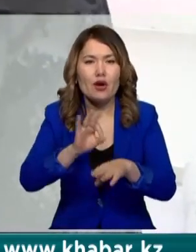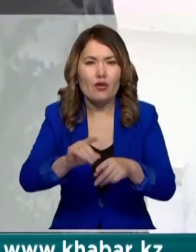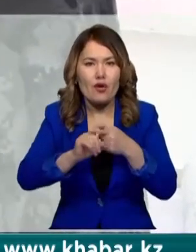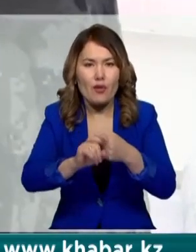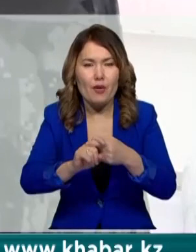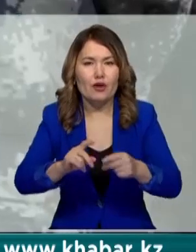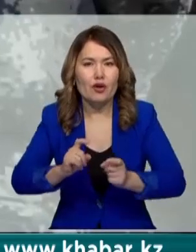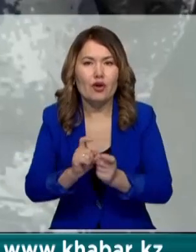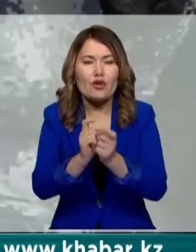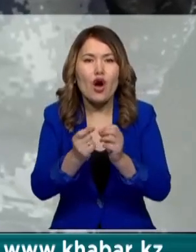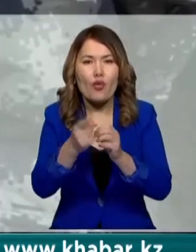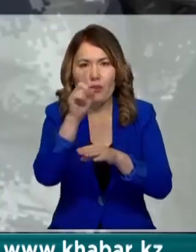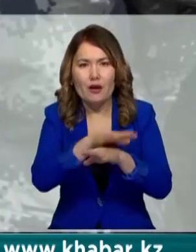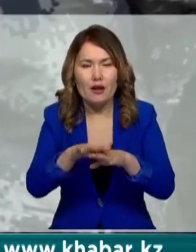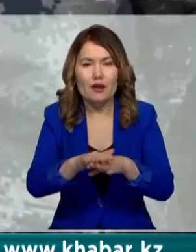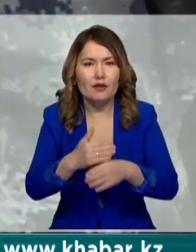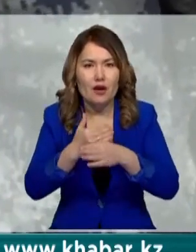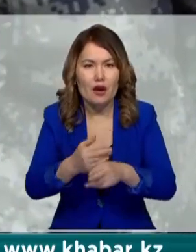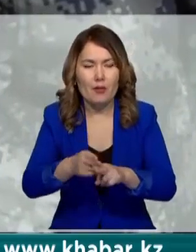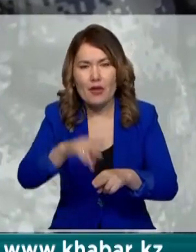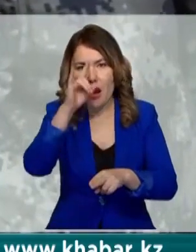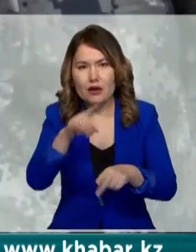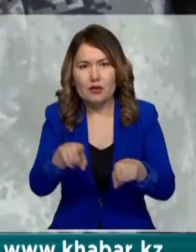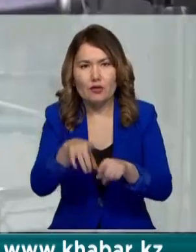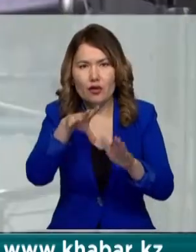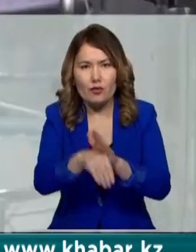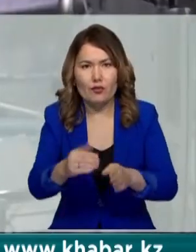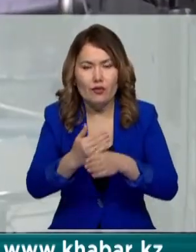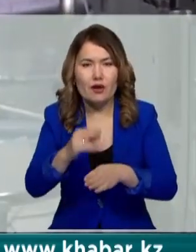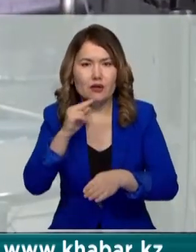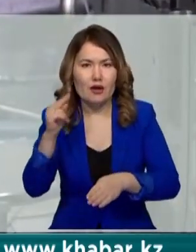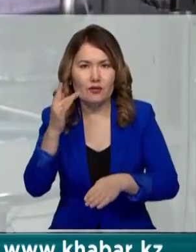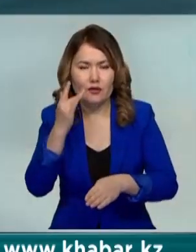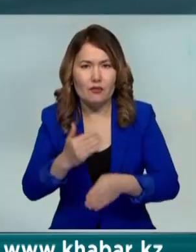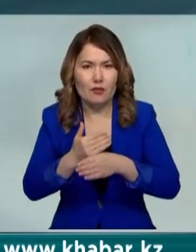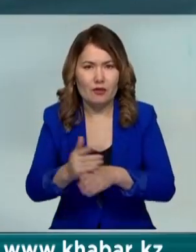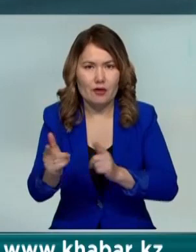ұшын созған 11 елді атап өтті. Олардың ішінде Қазақстан да бар.